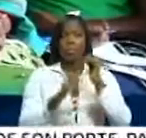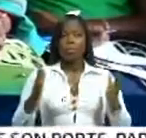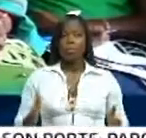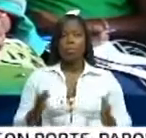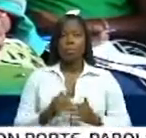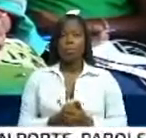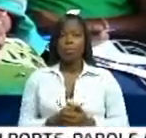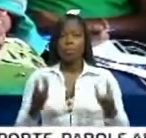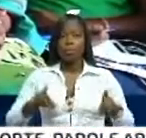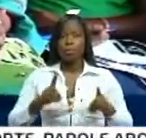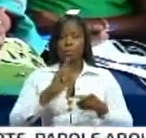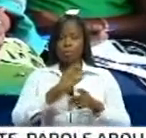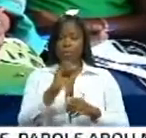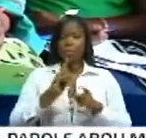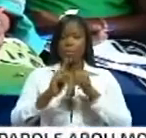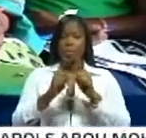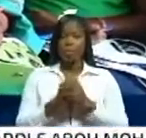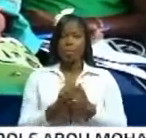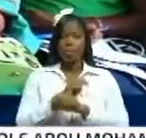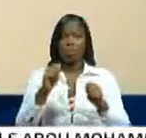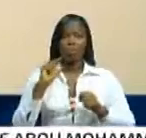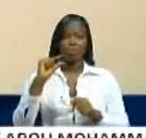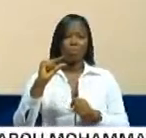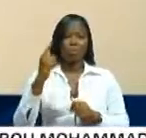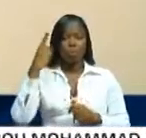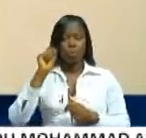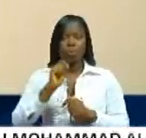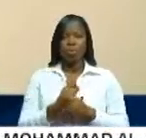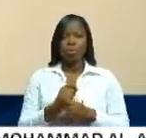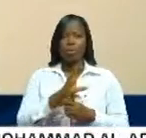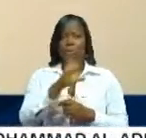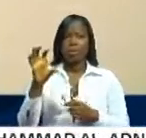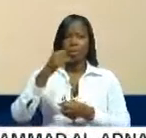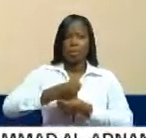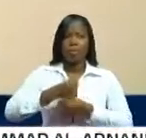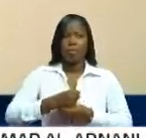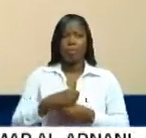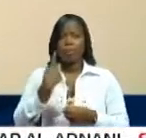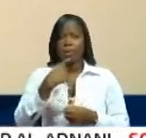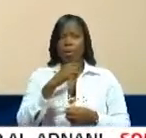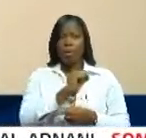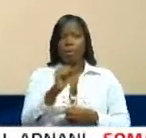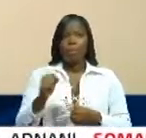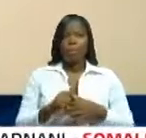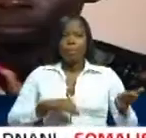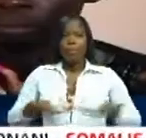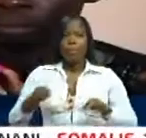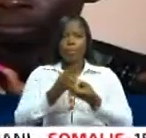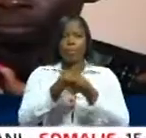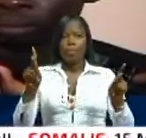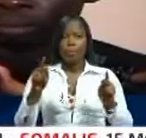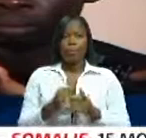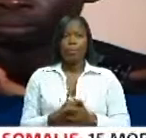quand on parle de 2300 emplois promis par c10 parce qu'ils sont que ceux qui sont vacants à la fonction publique eux-mêmes qu'ils ont